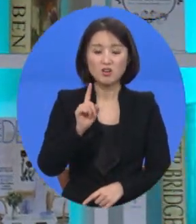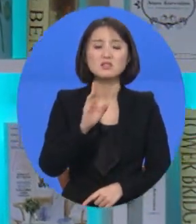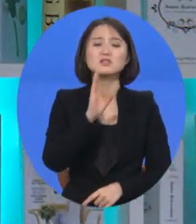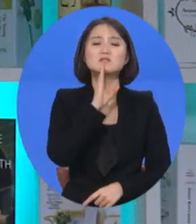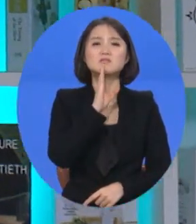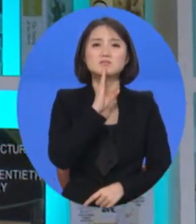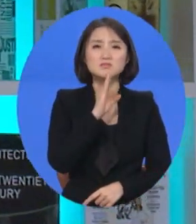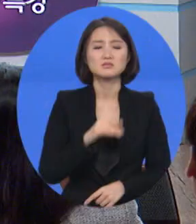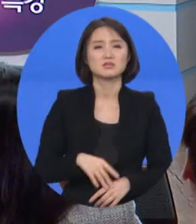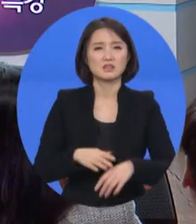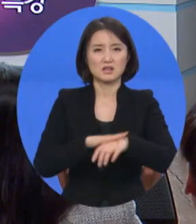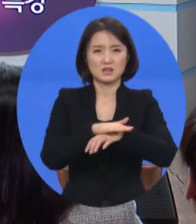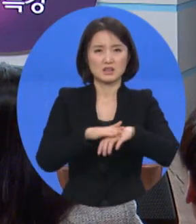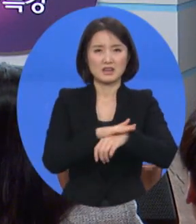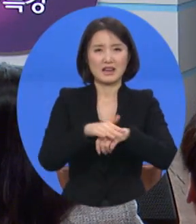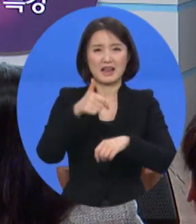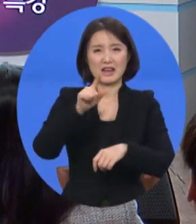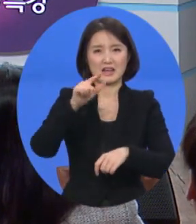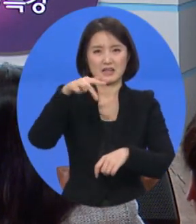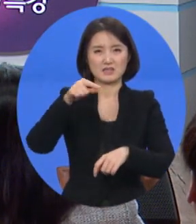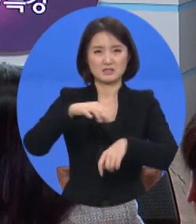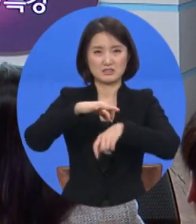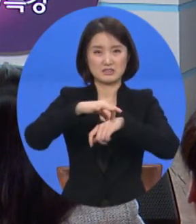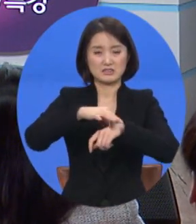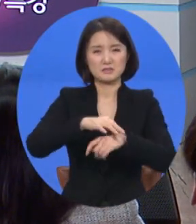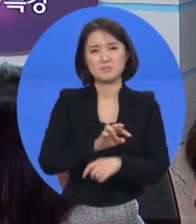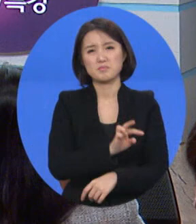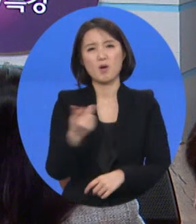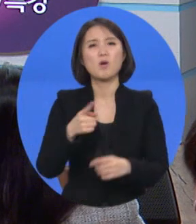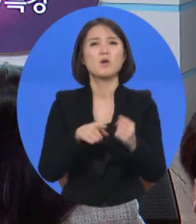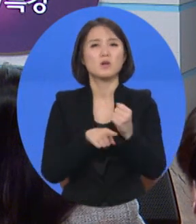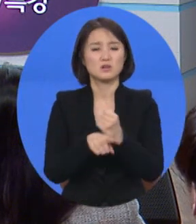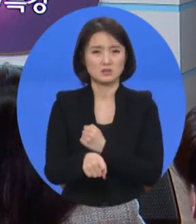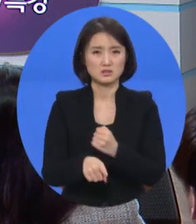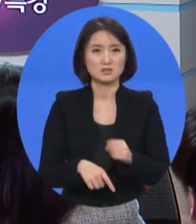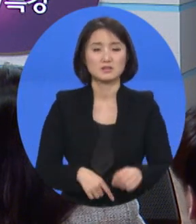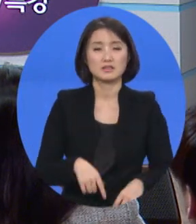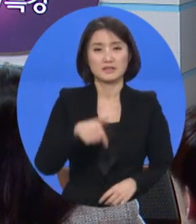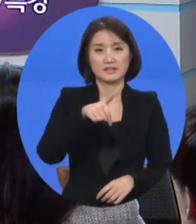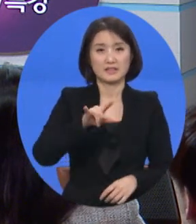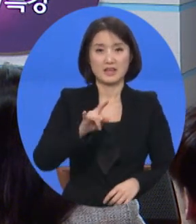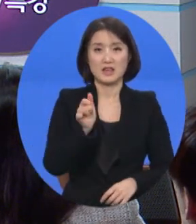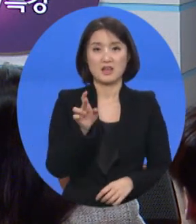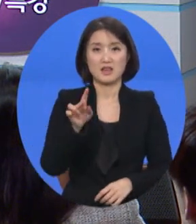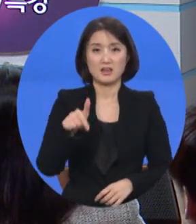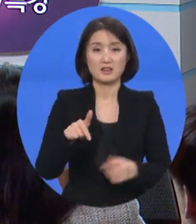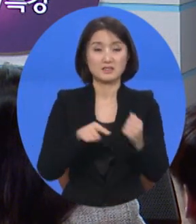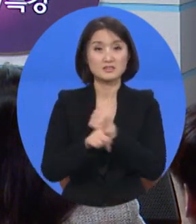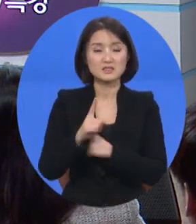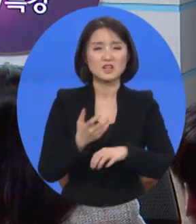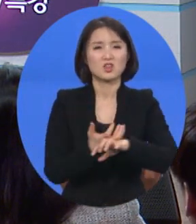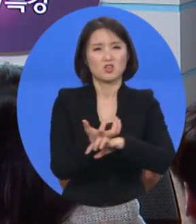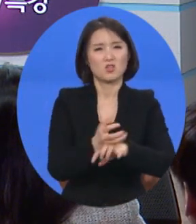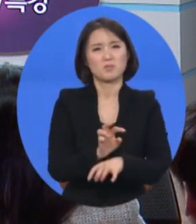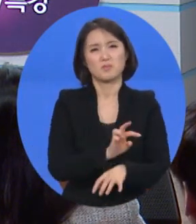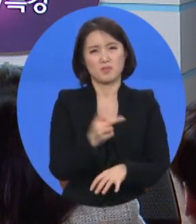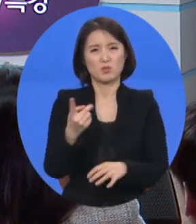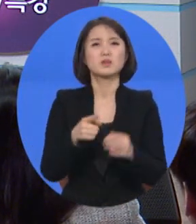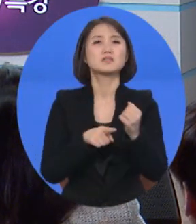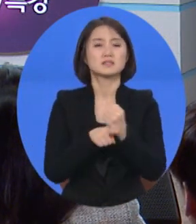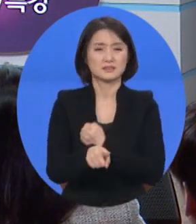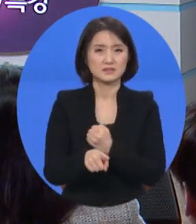원래 뜻은 털갈이 라는 얘기 입니다 그 개혁을 늘 너무나 어렵게 생각을 하는데 딴게 아니라